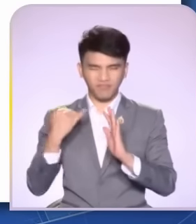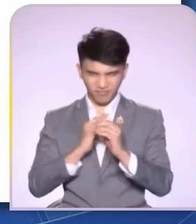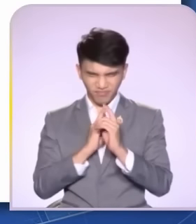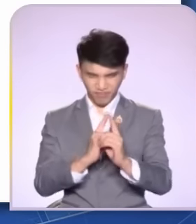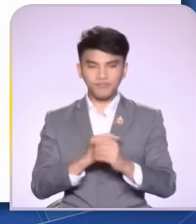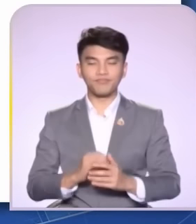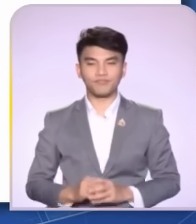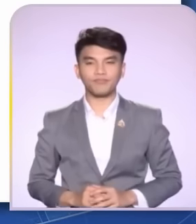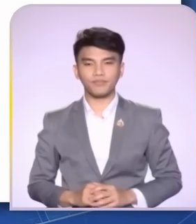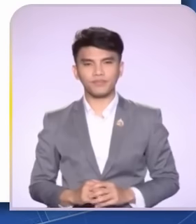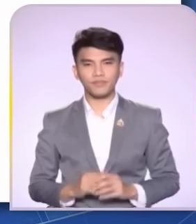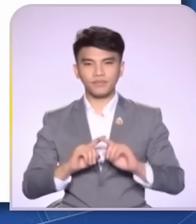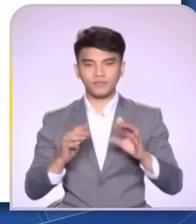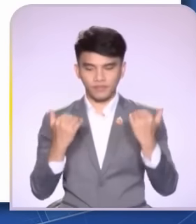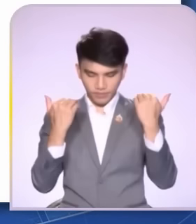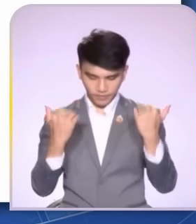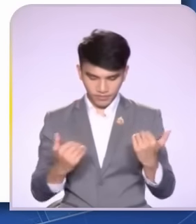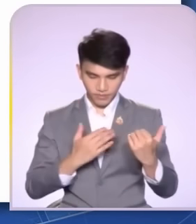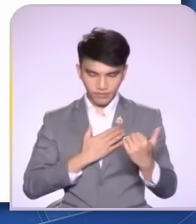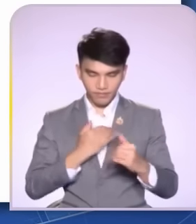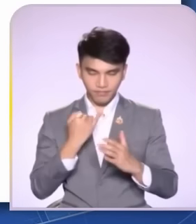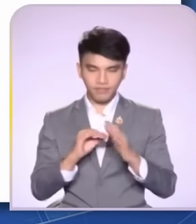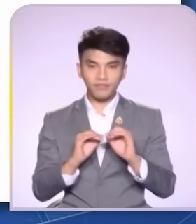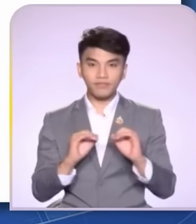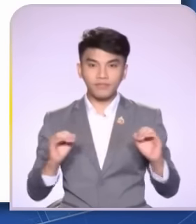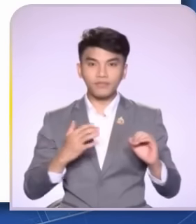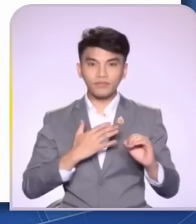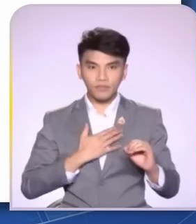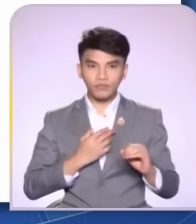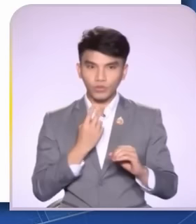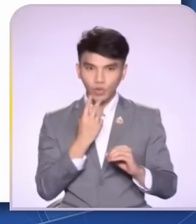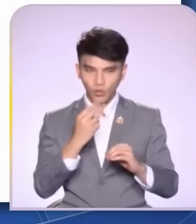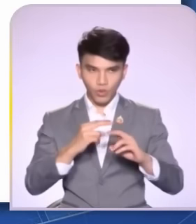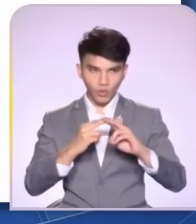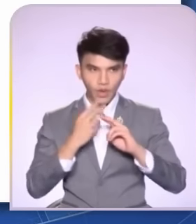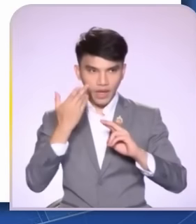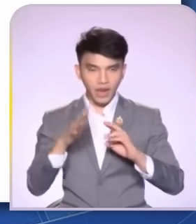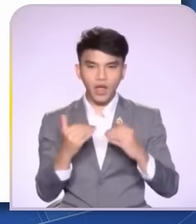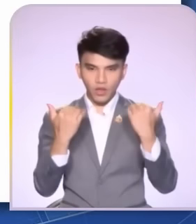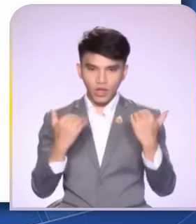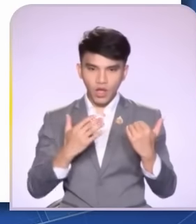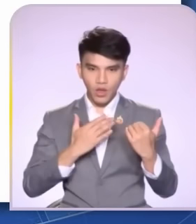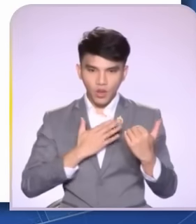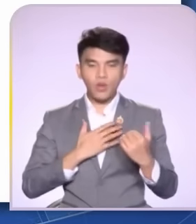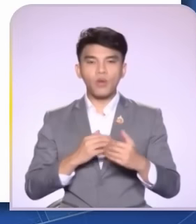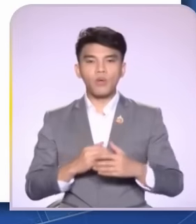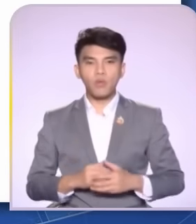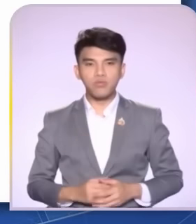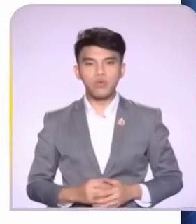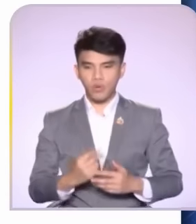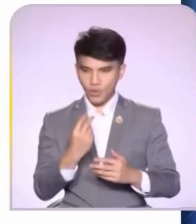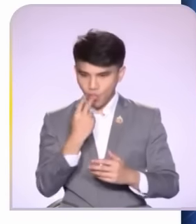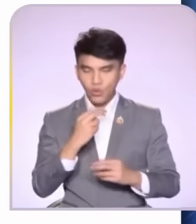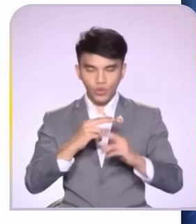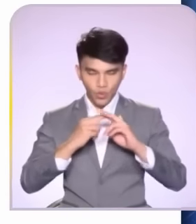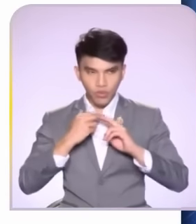สุดแน่นอนครับแต่วันนี้ผมเป็นผู้บริสุทธิ์ผมส่องกระจกดูตัวเองแล้วผมยังสามารถสบตาตัวเอง